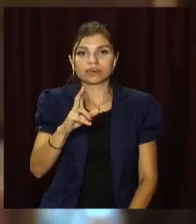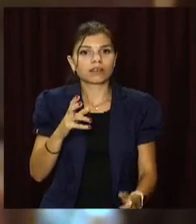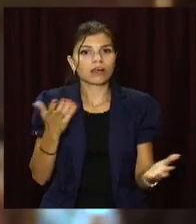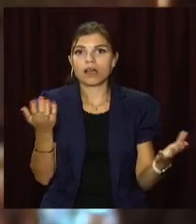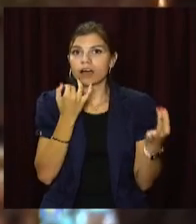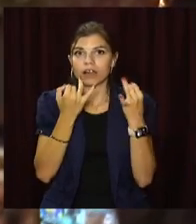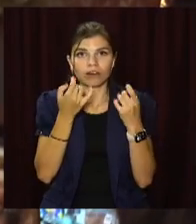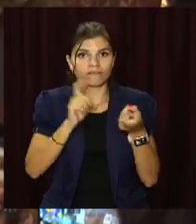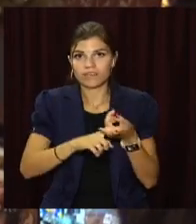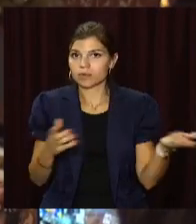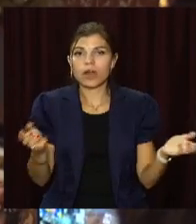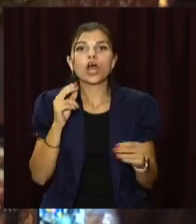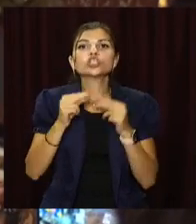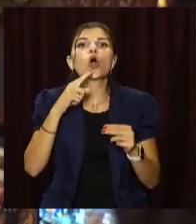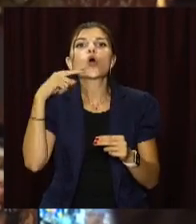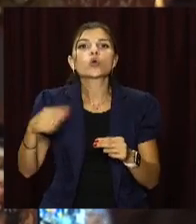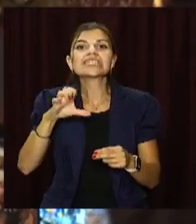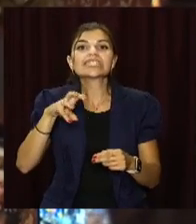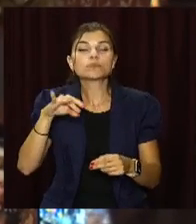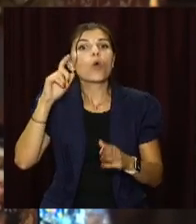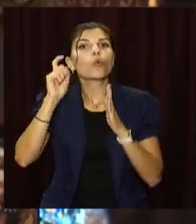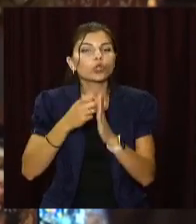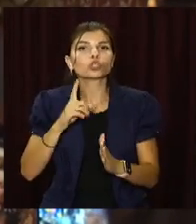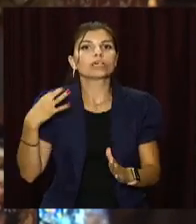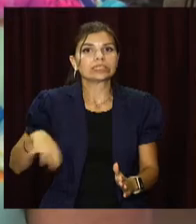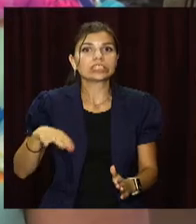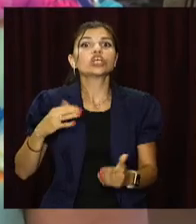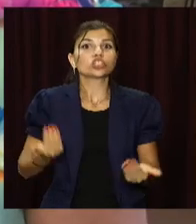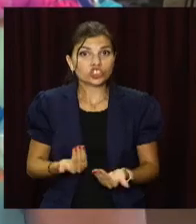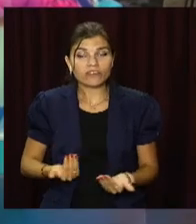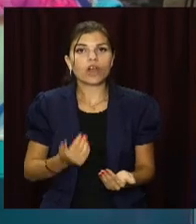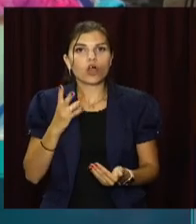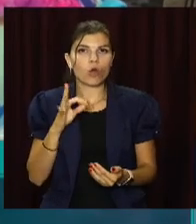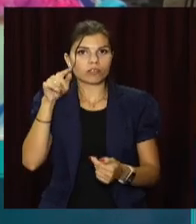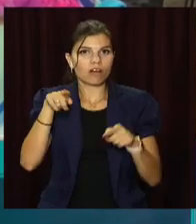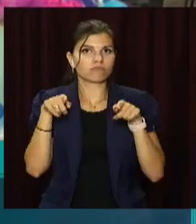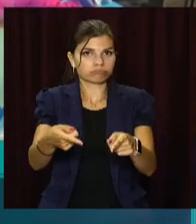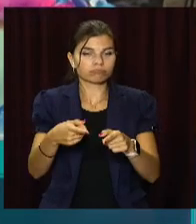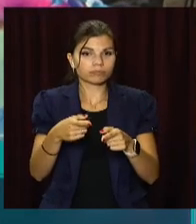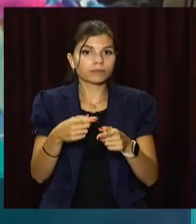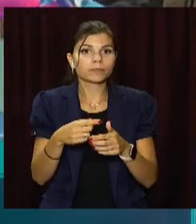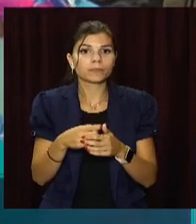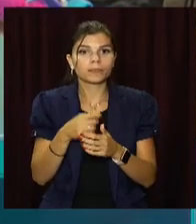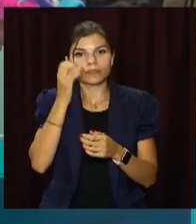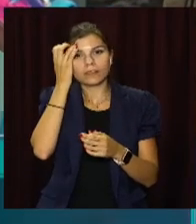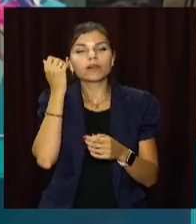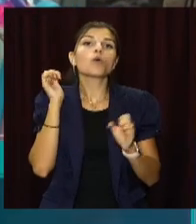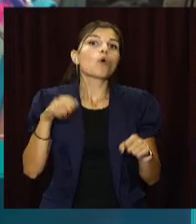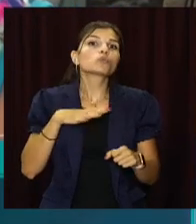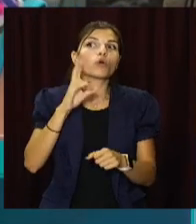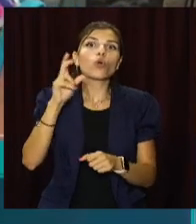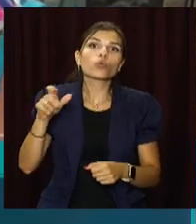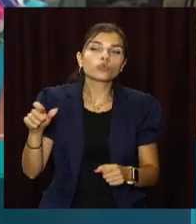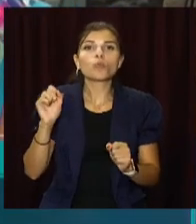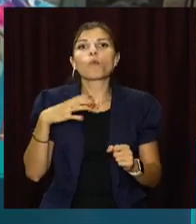з російських ЗМІ мати дізналася, що син живий. Наразі в полоні. Може, люди, які там, ну, може, на ту сторону їздять, може